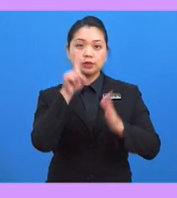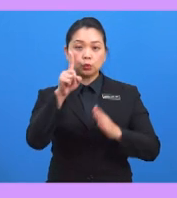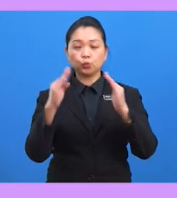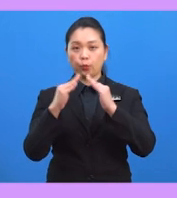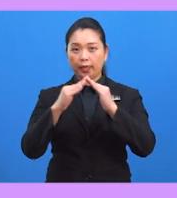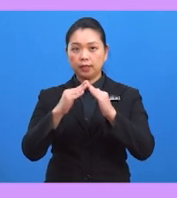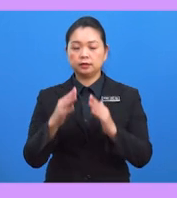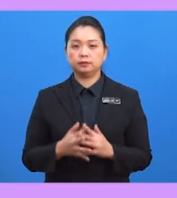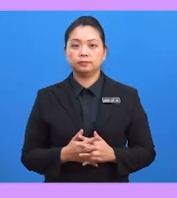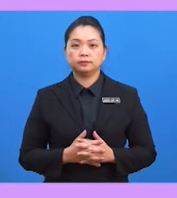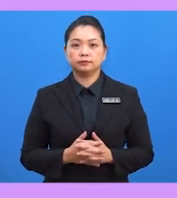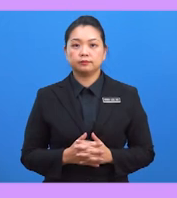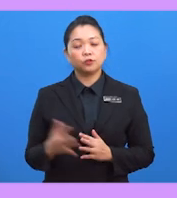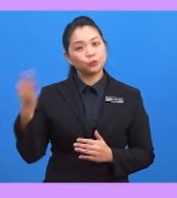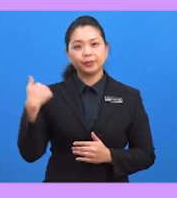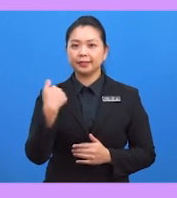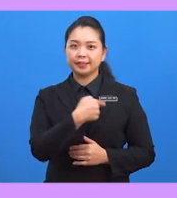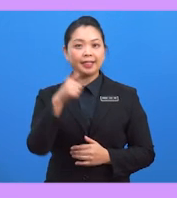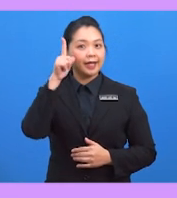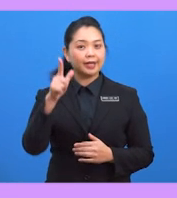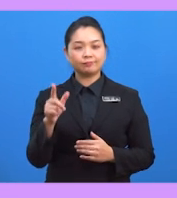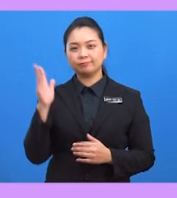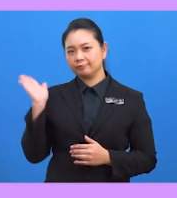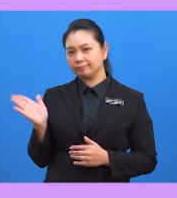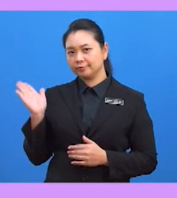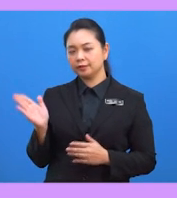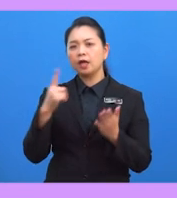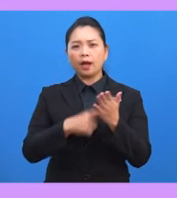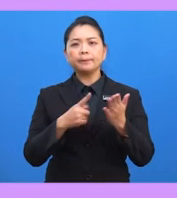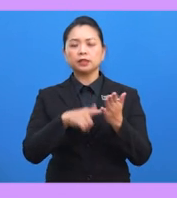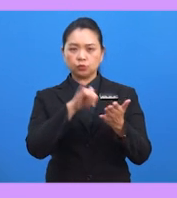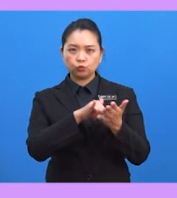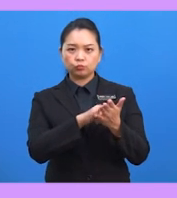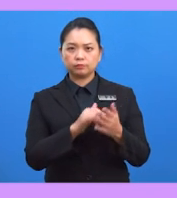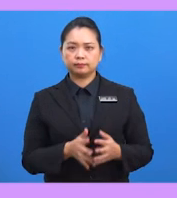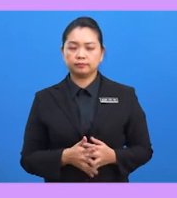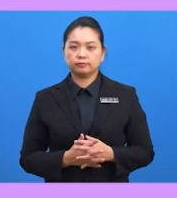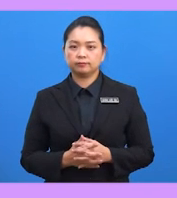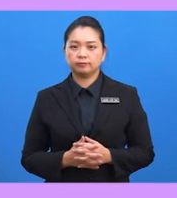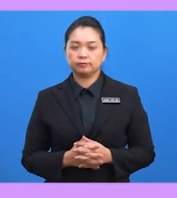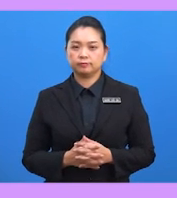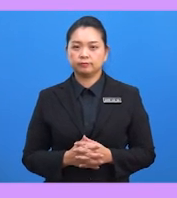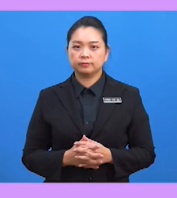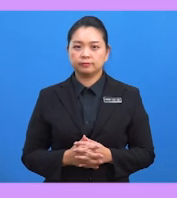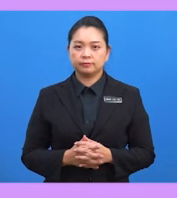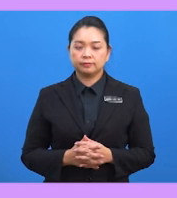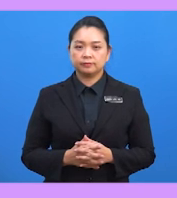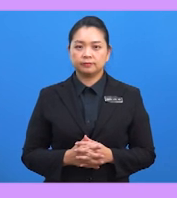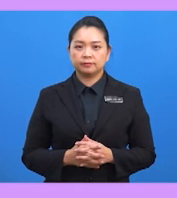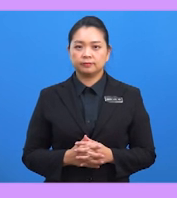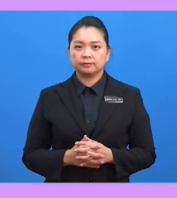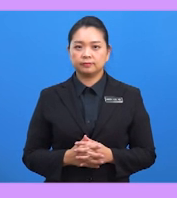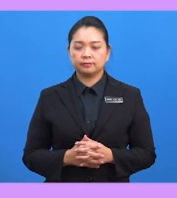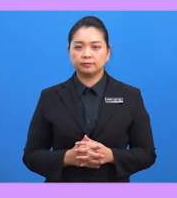rumah. Jom kita lihat gambar 2. Apakah gambar tersebut? Gambar 2 pula